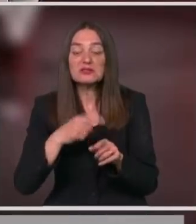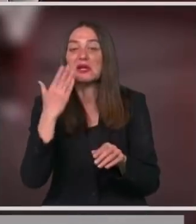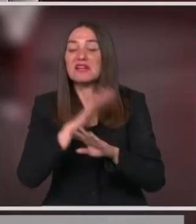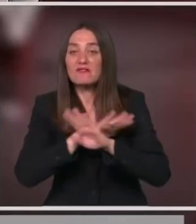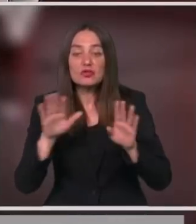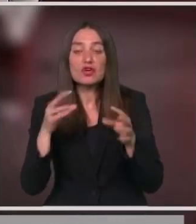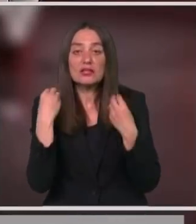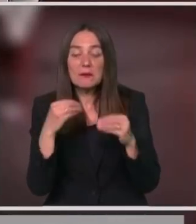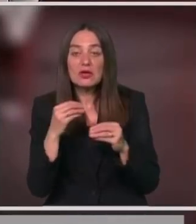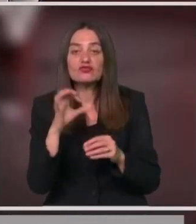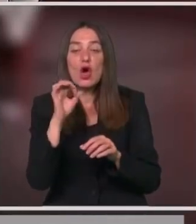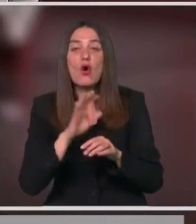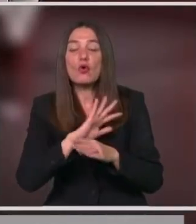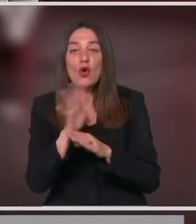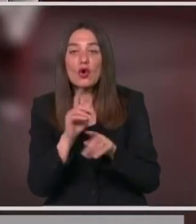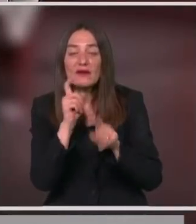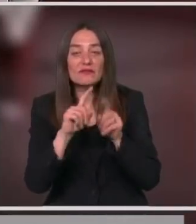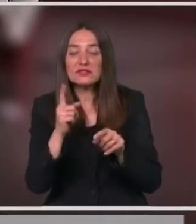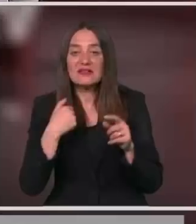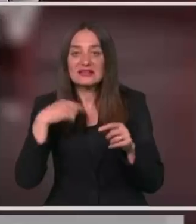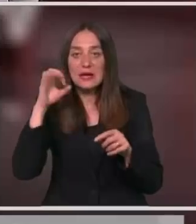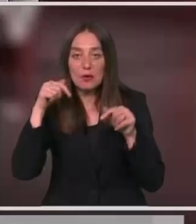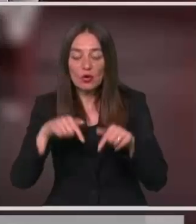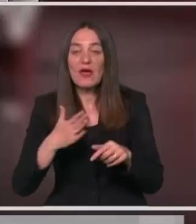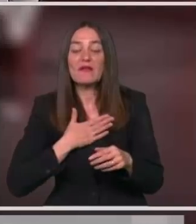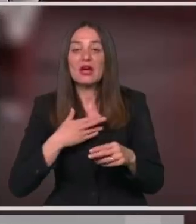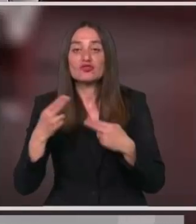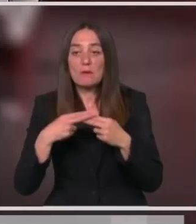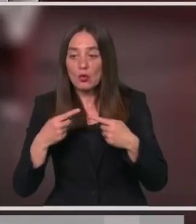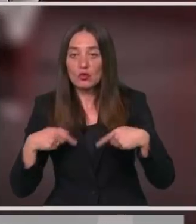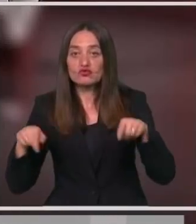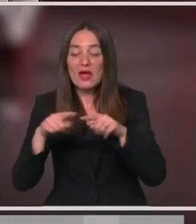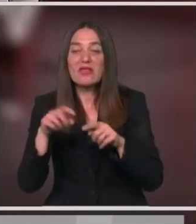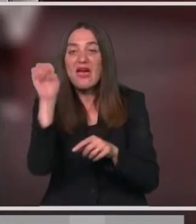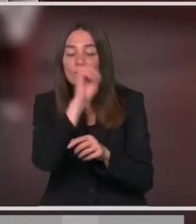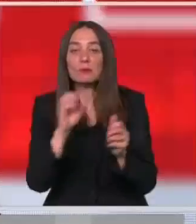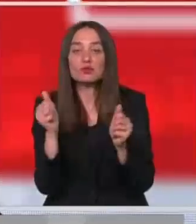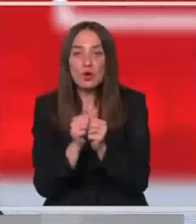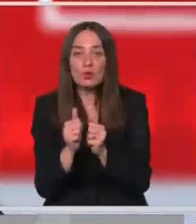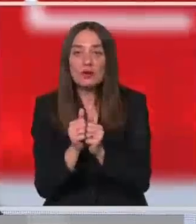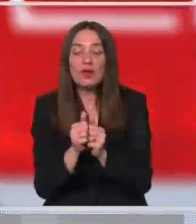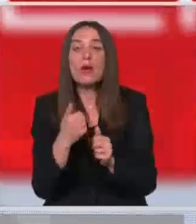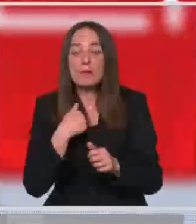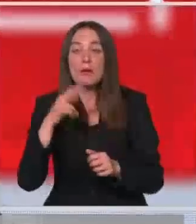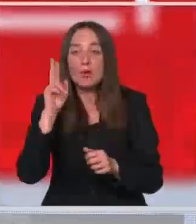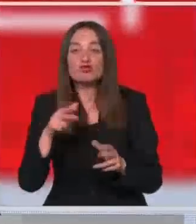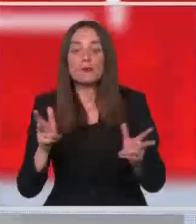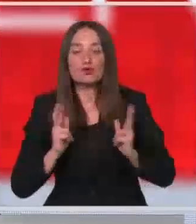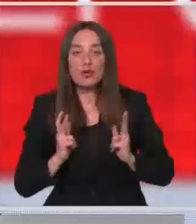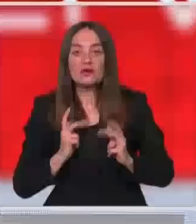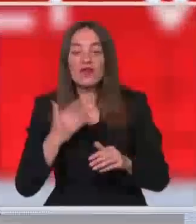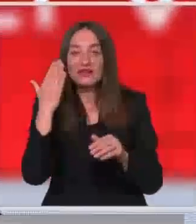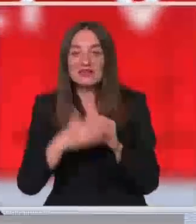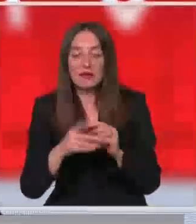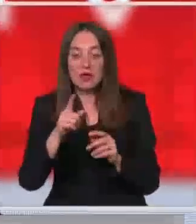se priča oko koronavirusa, ne samo kod nas, nego i u našem okruženju, pre svega u Evropskoj uniji, mi možemo očekivati da u